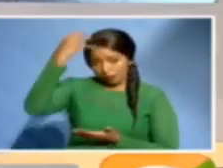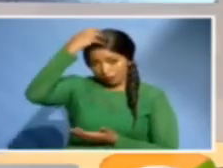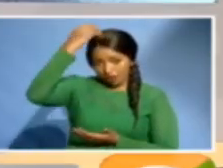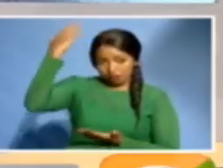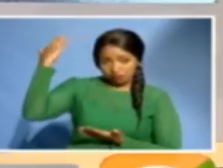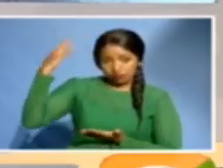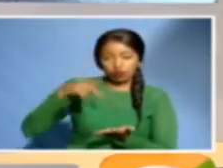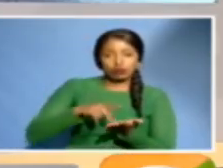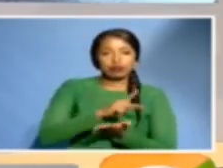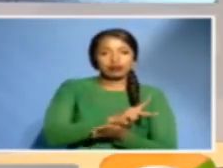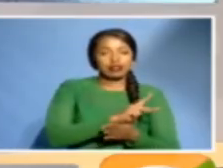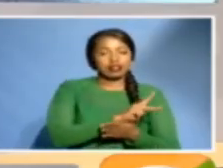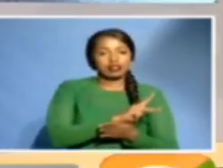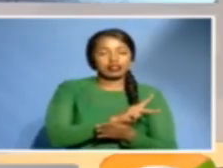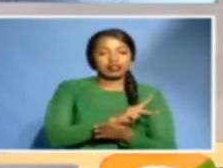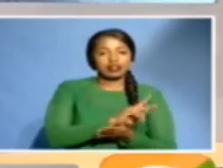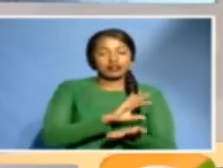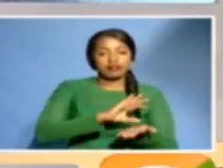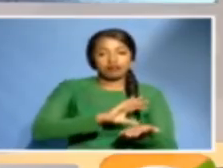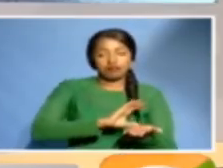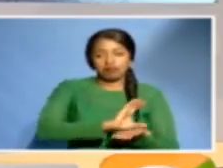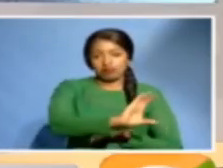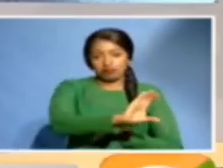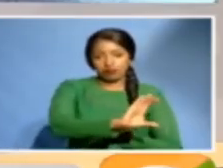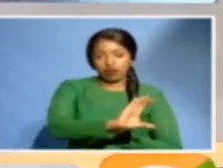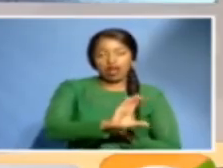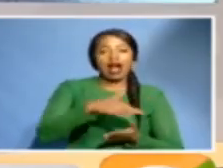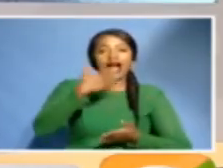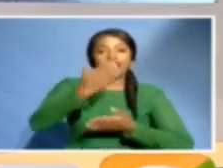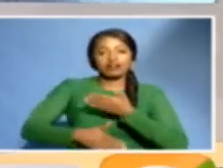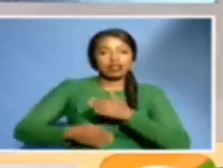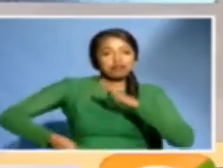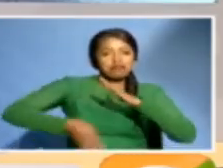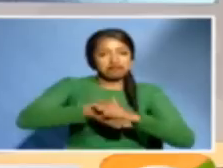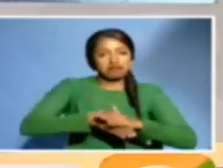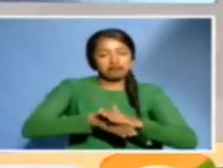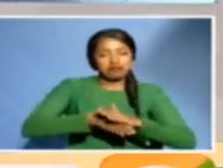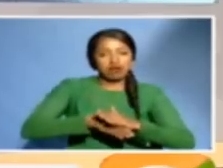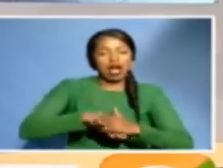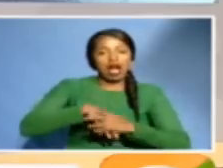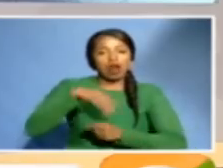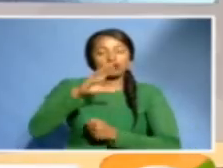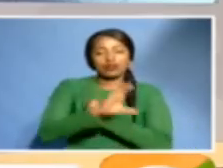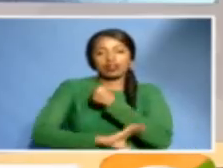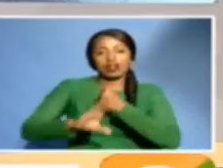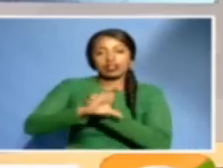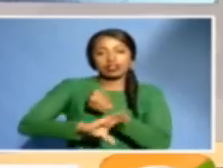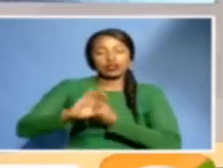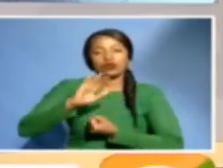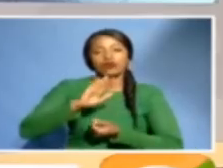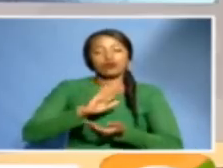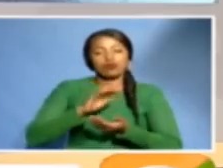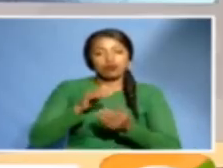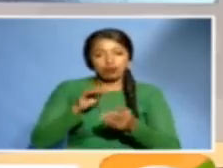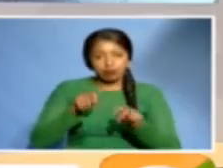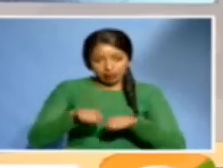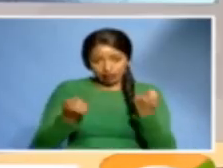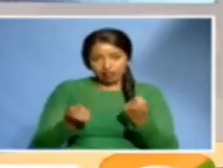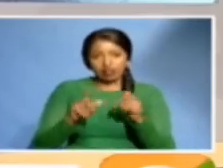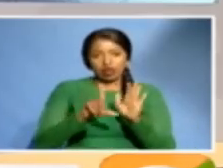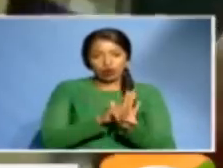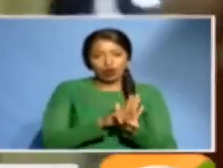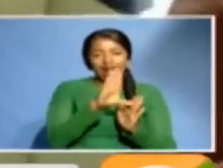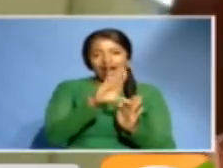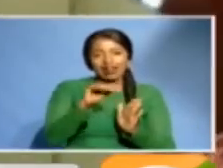kufurushwa kutoka nchi kinyume na sheria. Afrika Njogu ameandaa taarifa hiyo na nyingine kutoka maeneo mbalimbali.